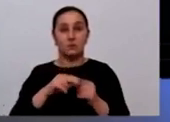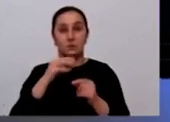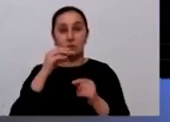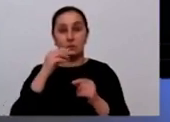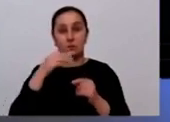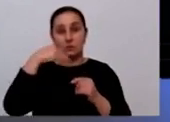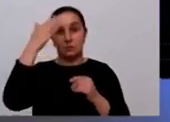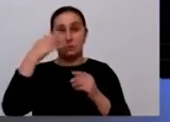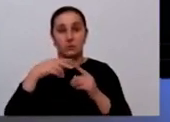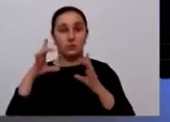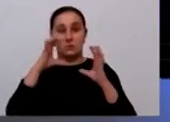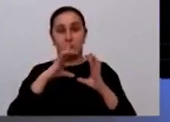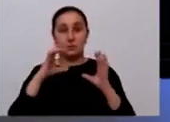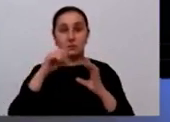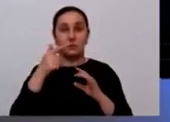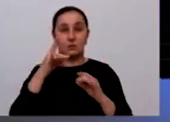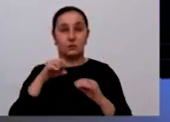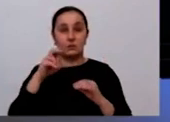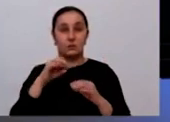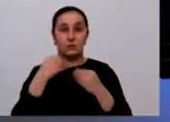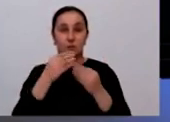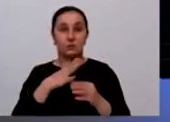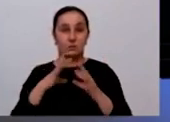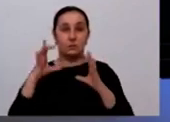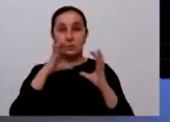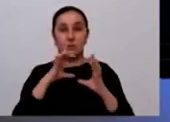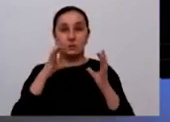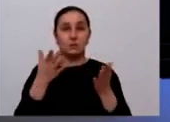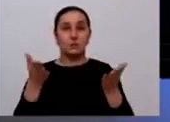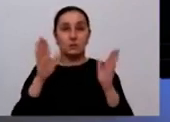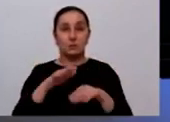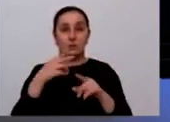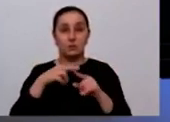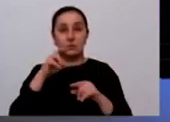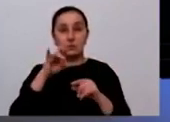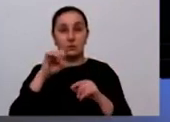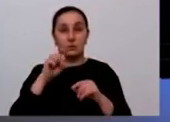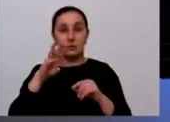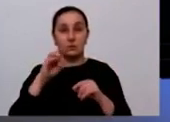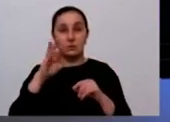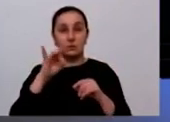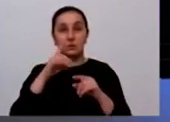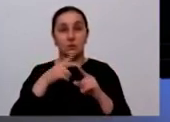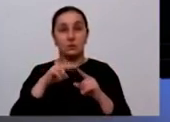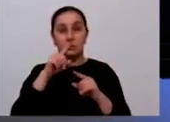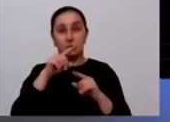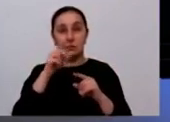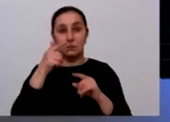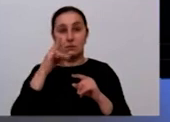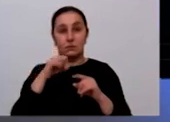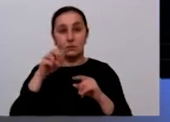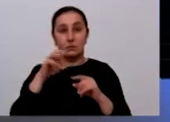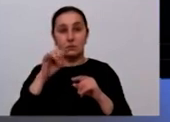Tepa qismda biz aylanaga gradient berganimiz uchun aylanada qop ketgan ekan parametr biz buni gradientga o'tkazib